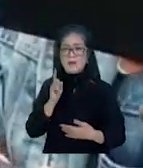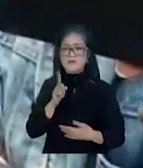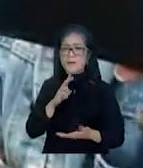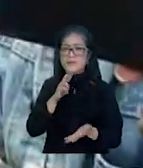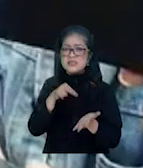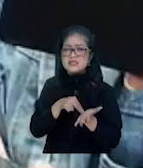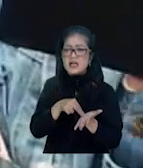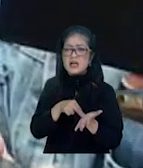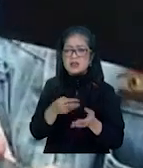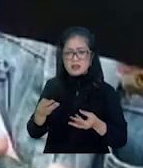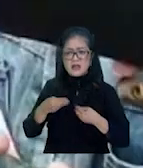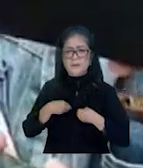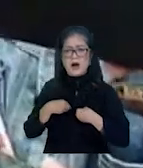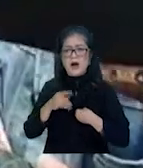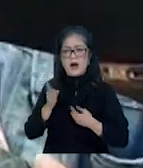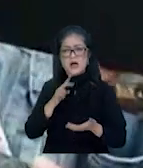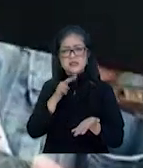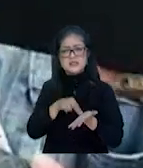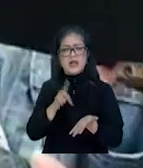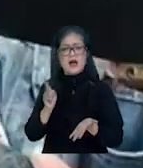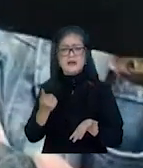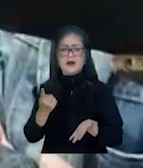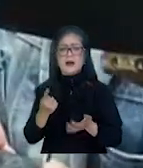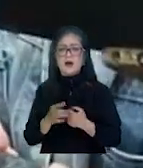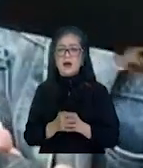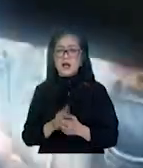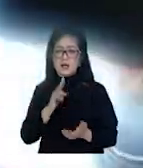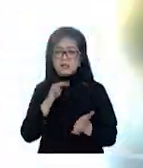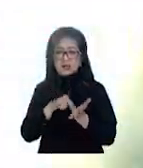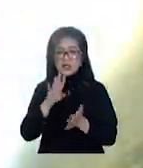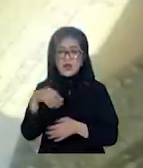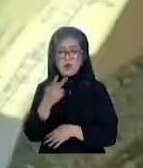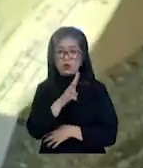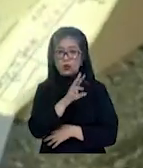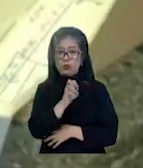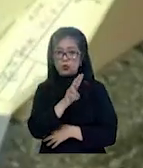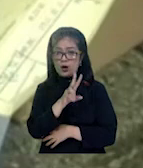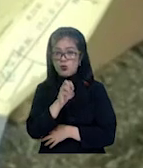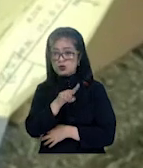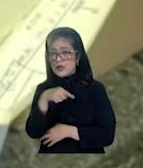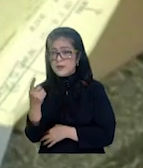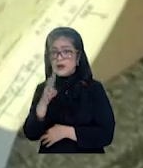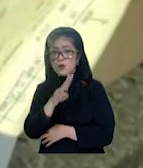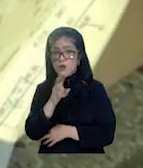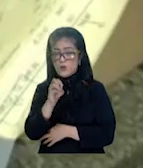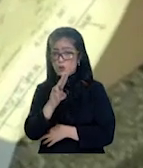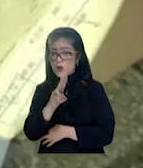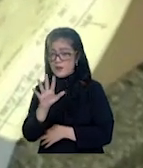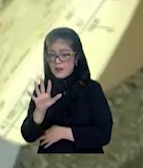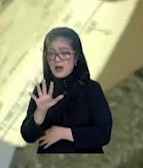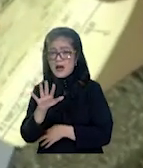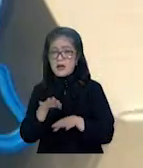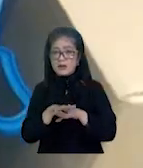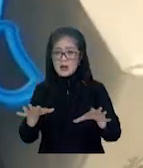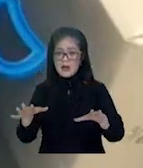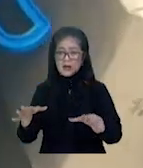keluar? Mm-hmm. NIE ini keluar tahun 2020 mm-hmm. sampai dengan tahun 2020. Kasus gagal ginjal akut di tanah air